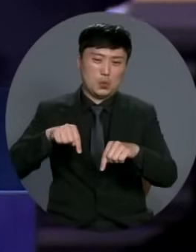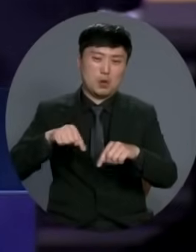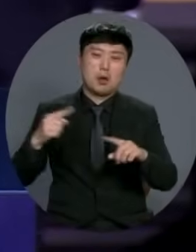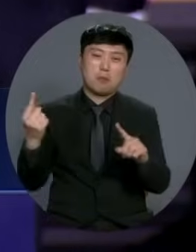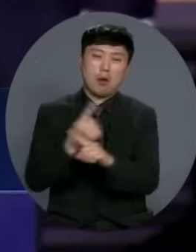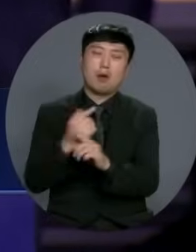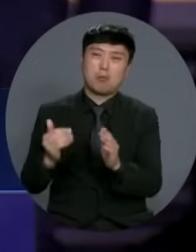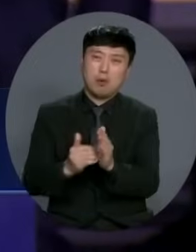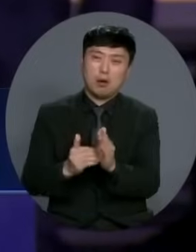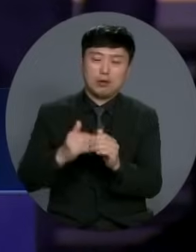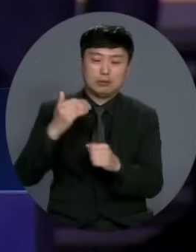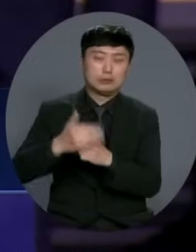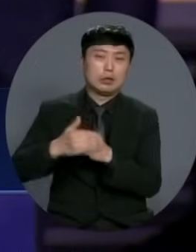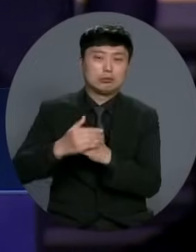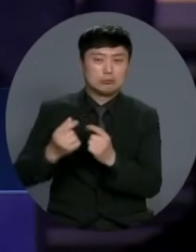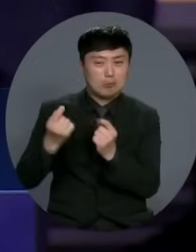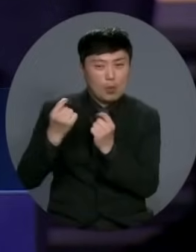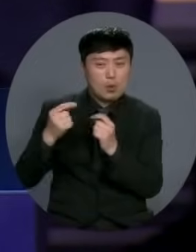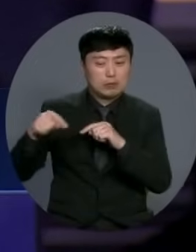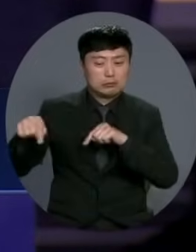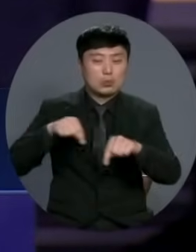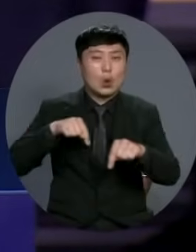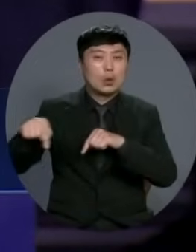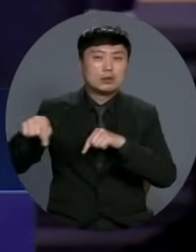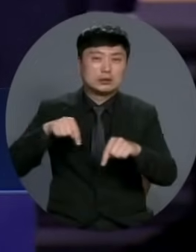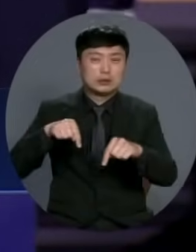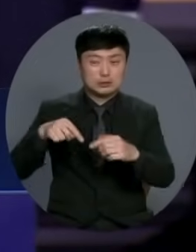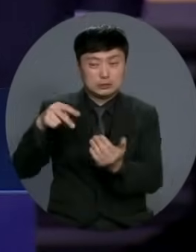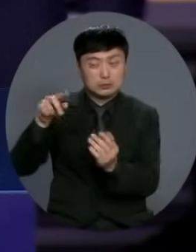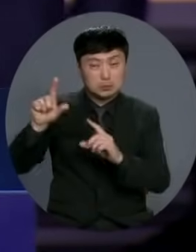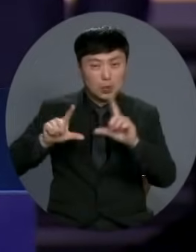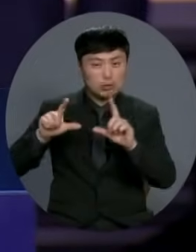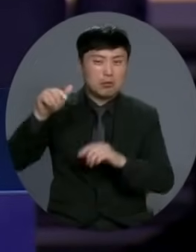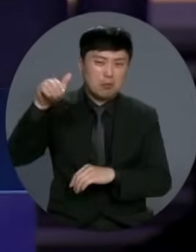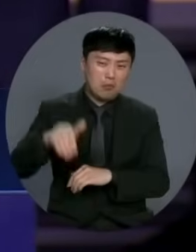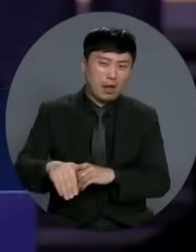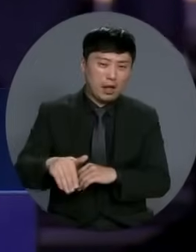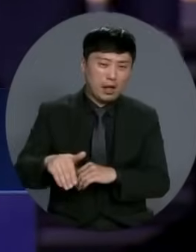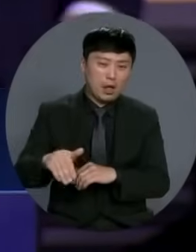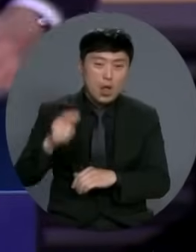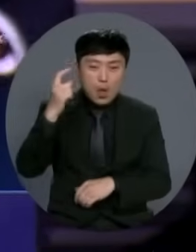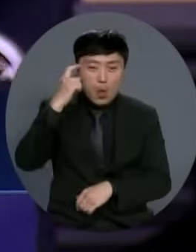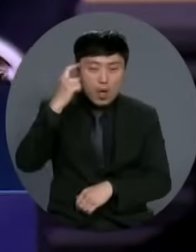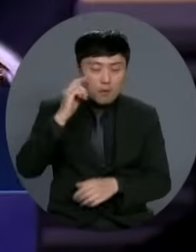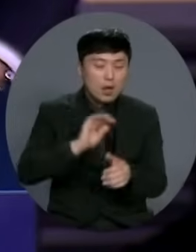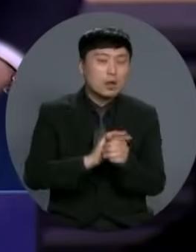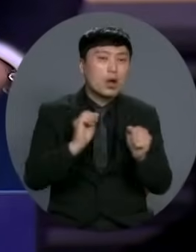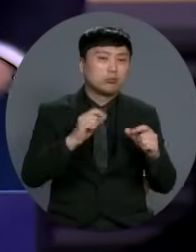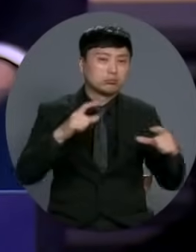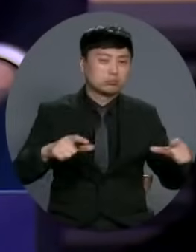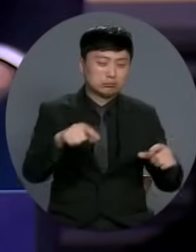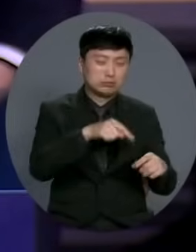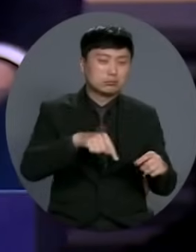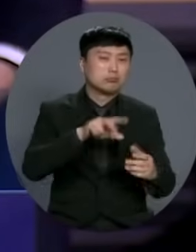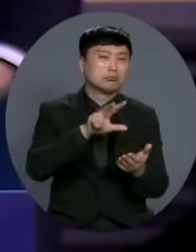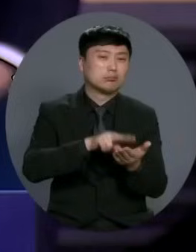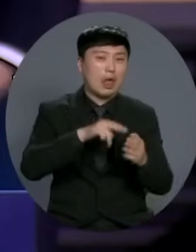이뤘는데 대구의 현실은 나아지지 못했는가, 경북의 문제들은 해결되지